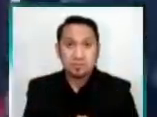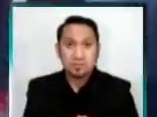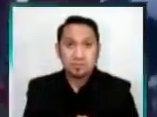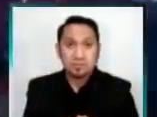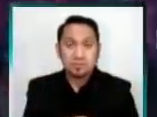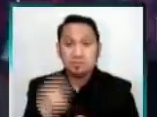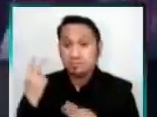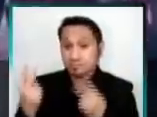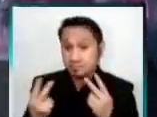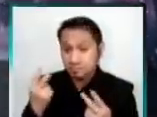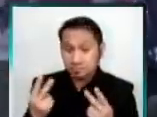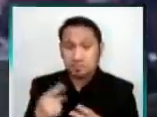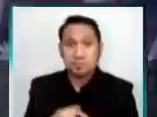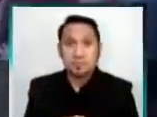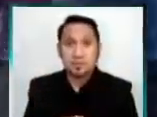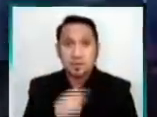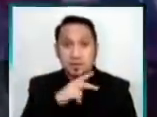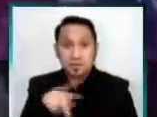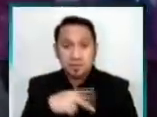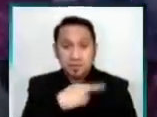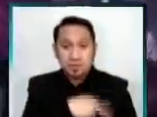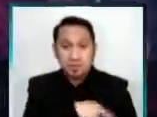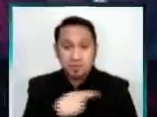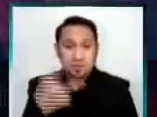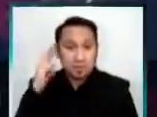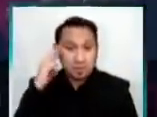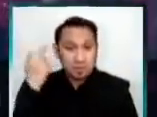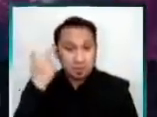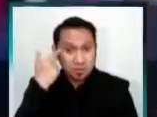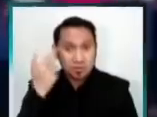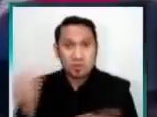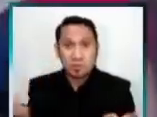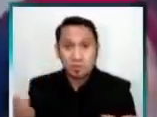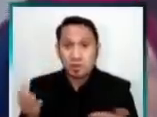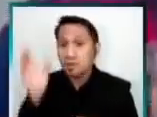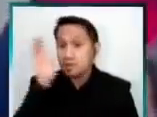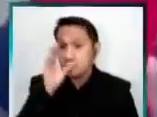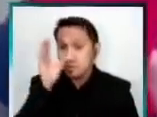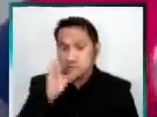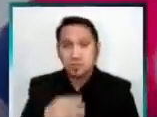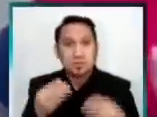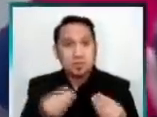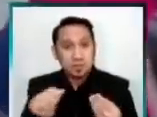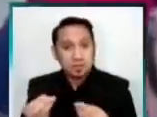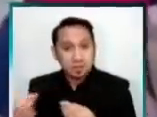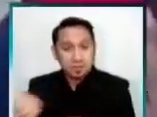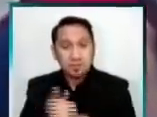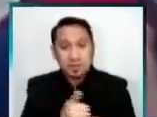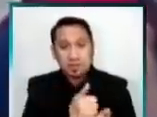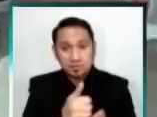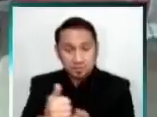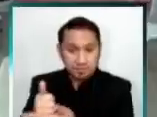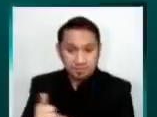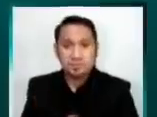Bumisita naman si Philippine Red Cross Chairman and CEO Senator Richard Gordon sa ilang lugar sa Cebu. Namahagi siya ng tulong sa mga nasalanta ng Bagyong